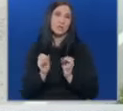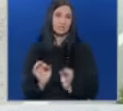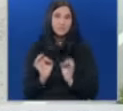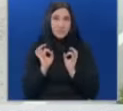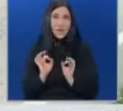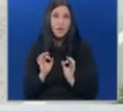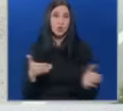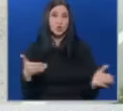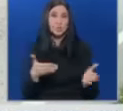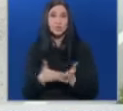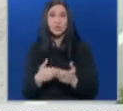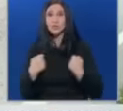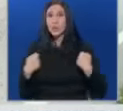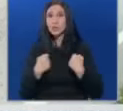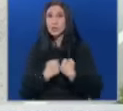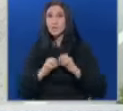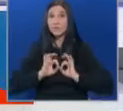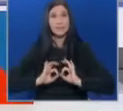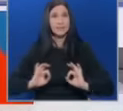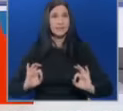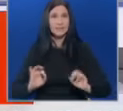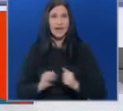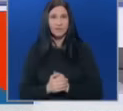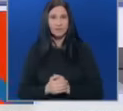сериозни. Причините за катастрофата се изясняват.